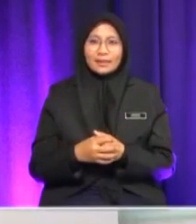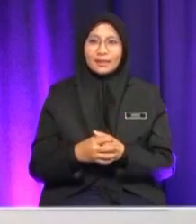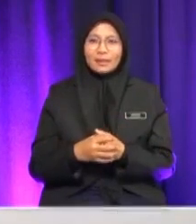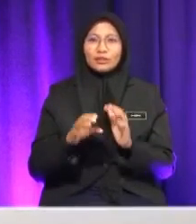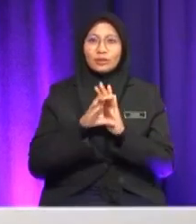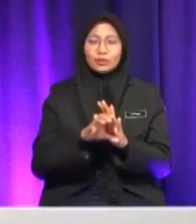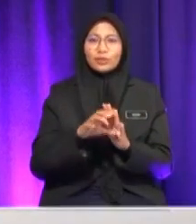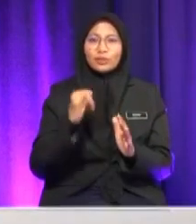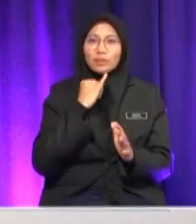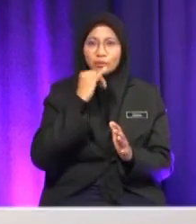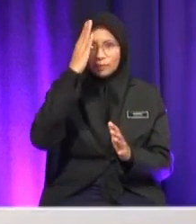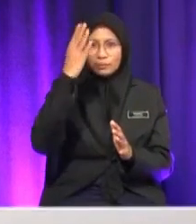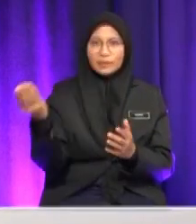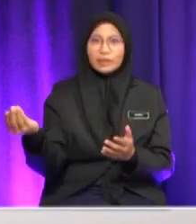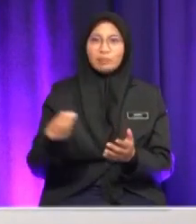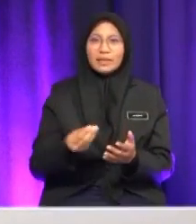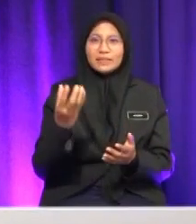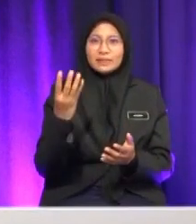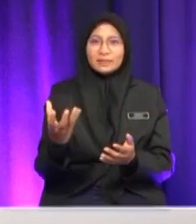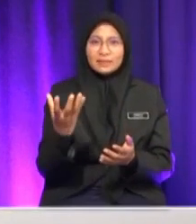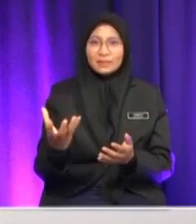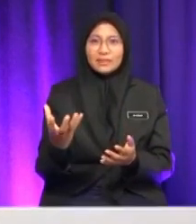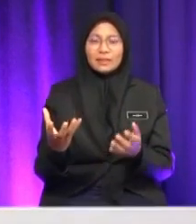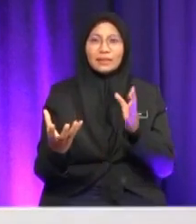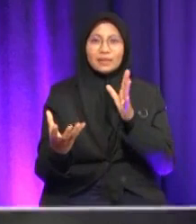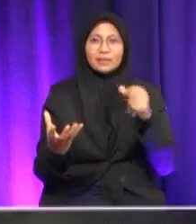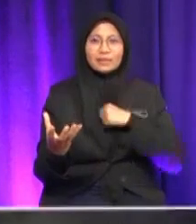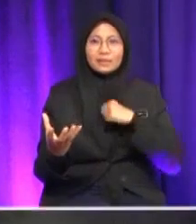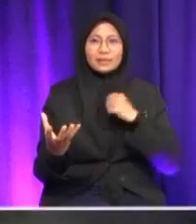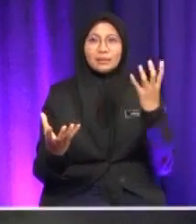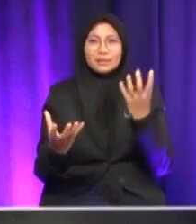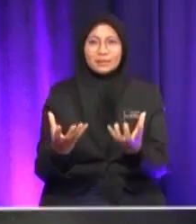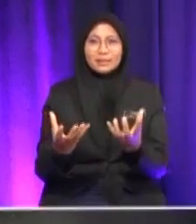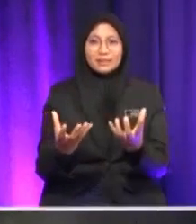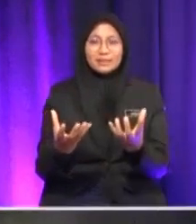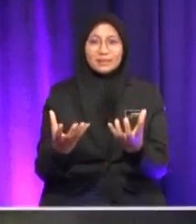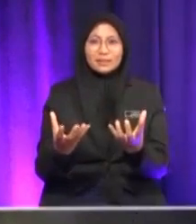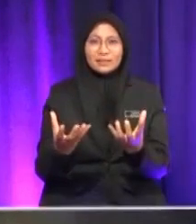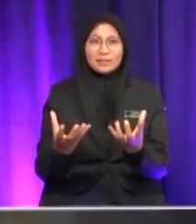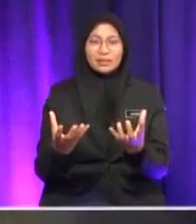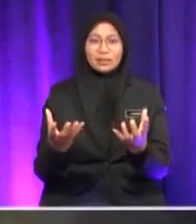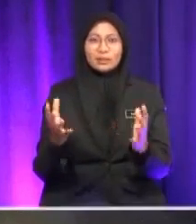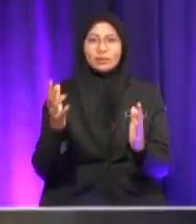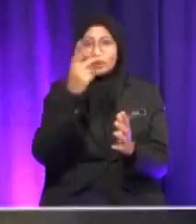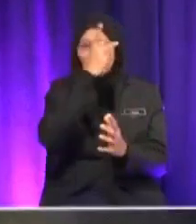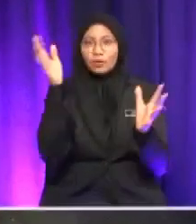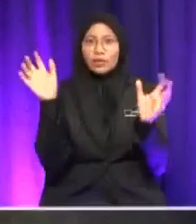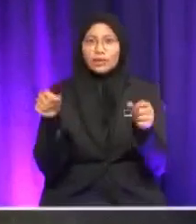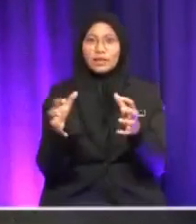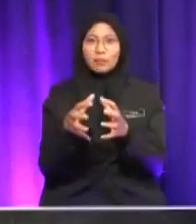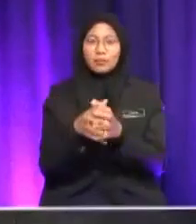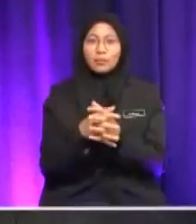dengan itu lebih stable masa hadapan. Ya, nampak tak? Okey, kita tidak membebankan ibu bapa kita.